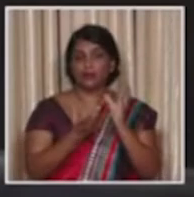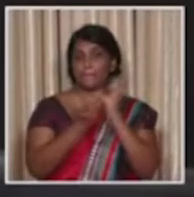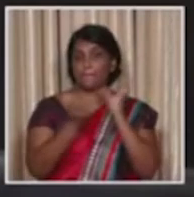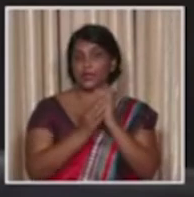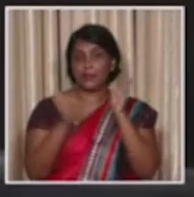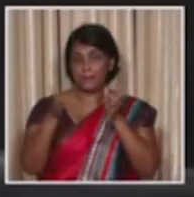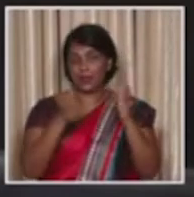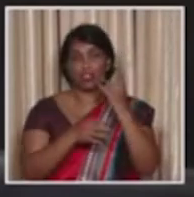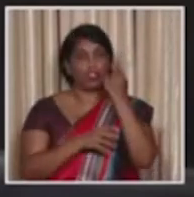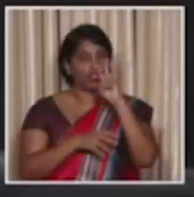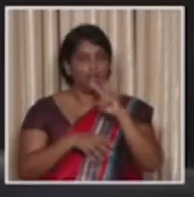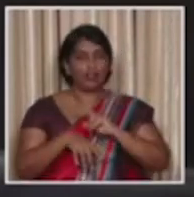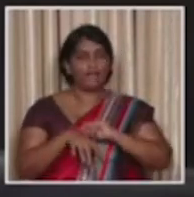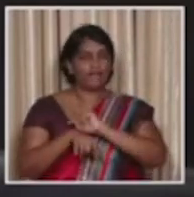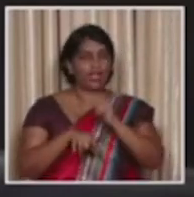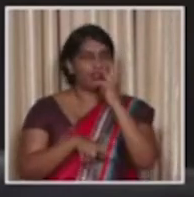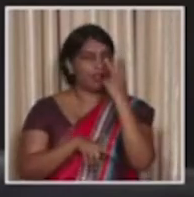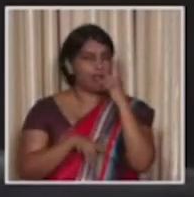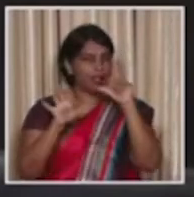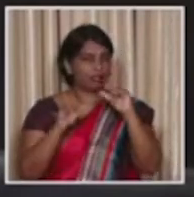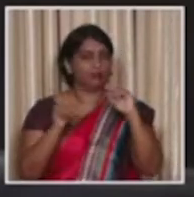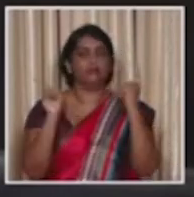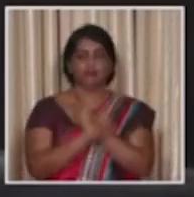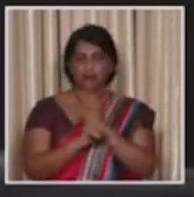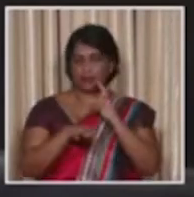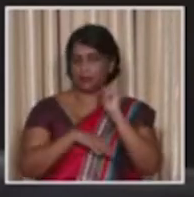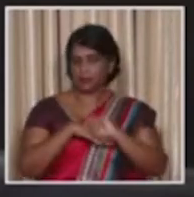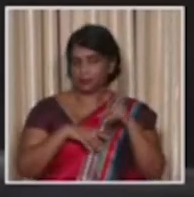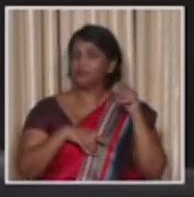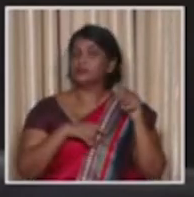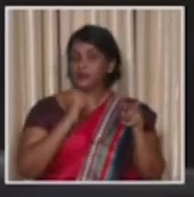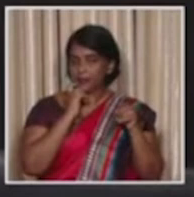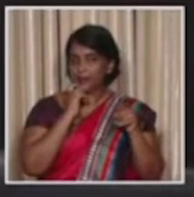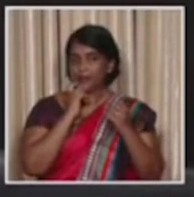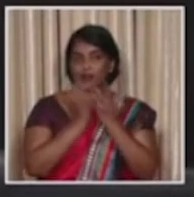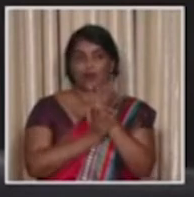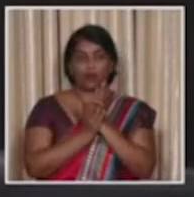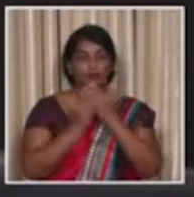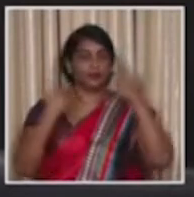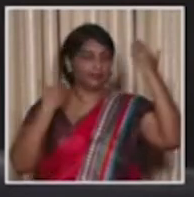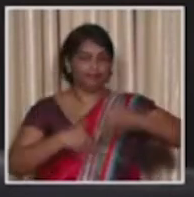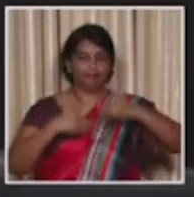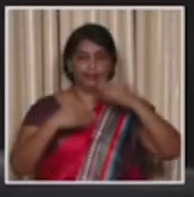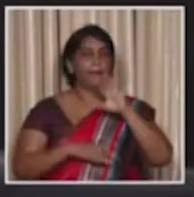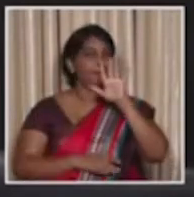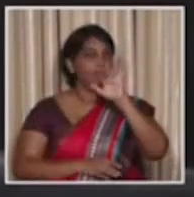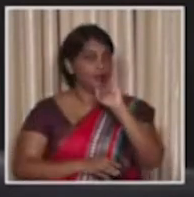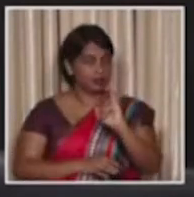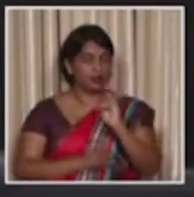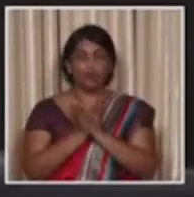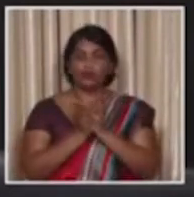දුම්රිය විනාඩි 7කට වරක් ධාවනය සඳහා සැලසුම් සකස් කර තිබුණි. මෙහිදී දුම්රිය හරස් මාර්ග 56කින් හා දුම්රිය මාර්ගයට